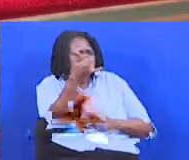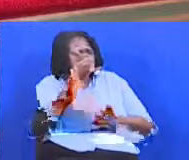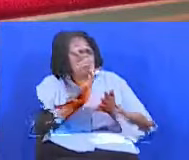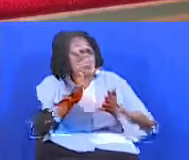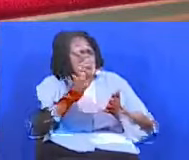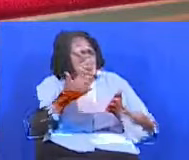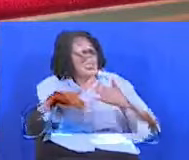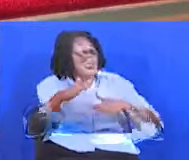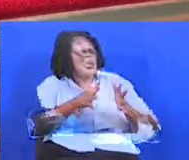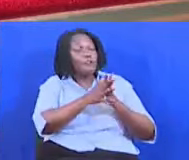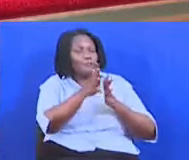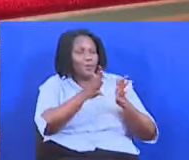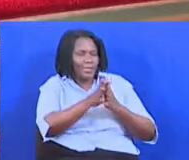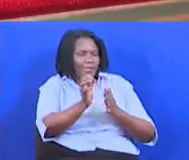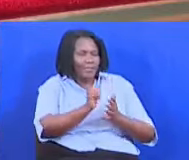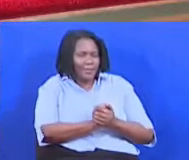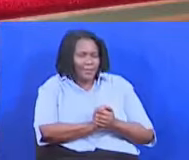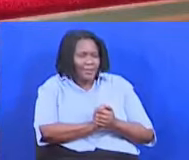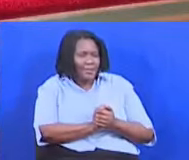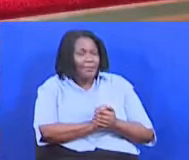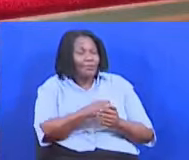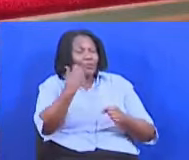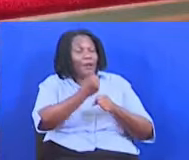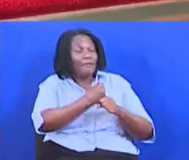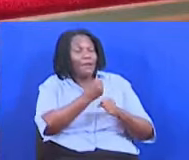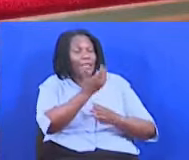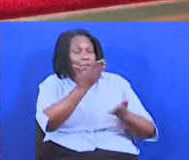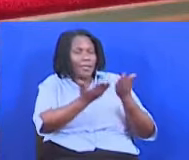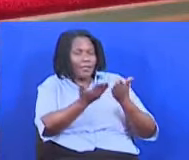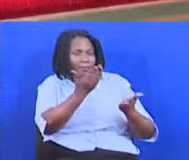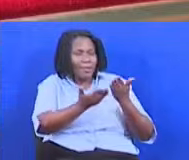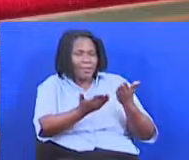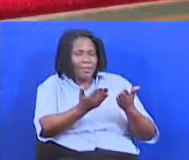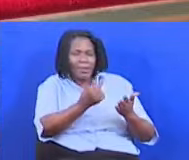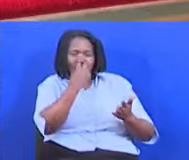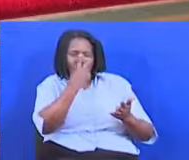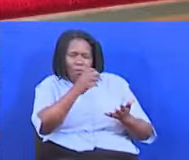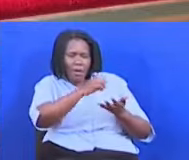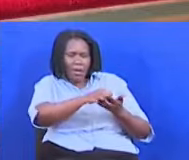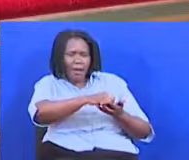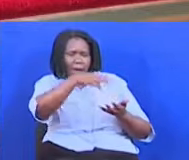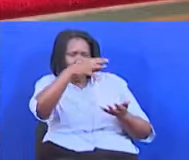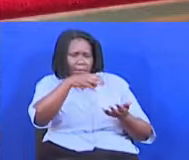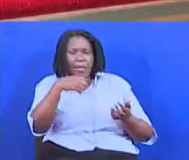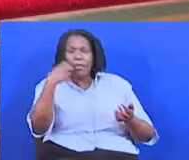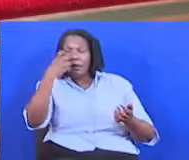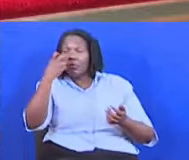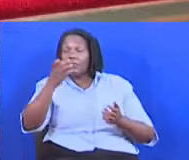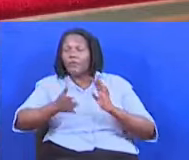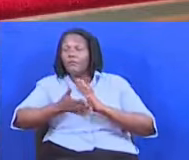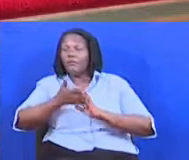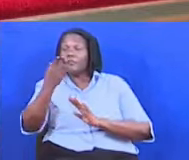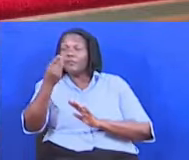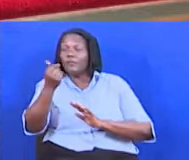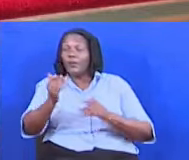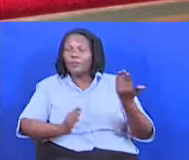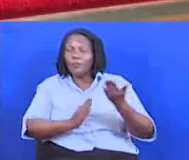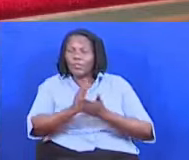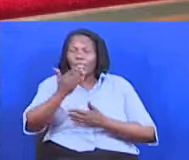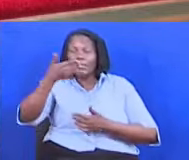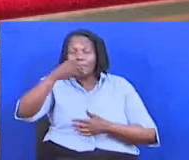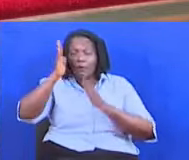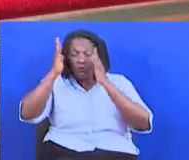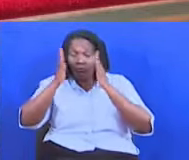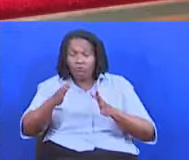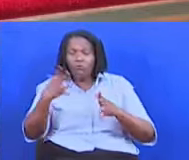Nikuhakikishe tu mheshimiwa mbunge kwamba sasa tutafanya tathmini kuona gharama hizo zinazohitajika na kuona vyanzo vya fedha kupitia serikali kuu lakini